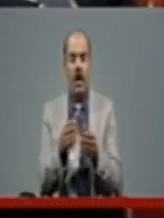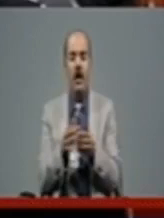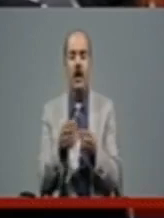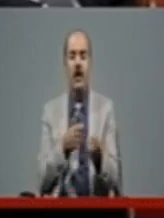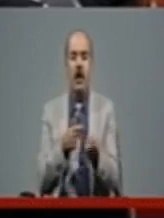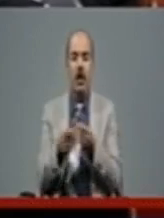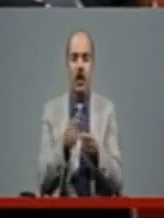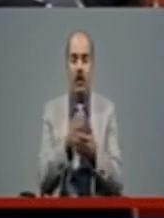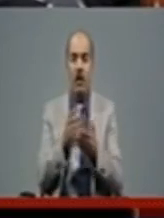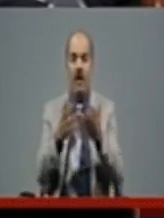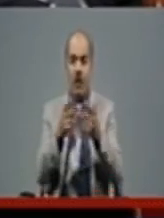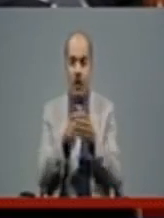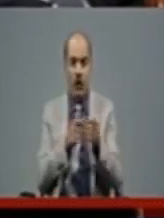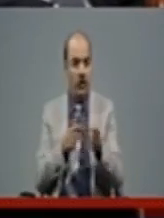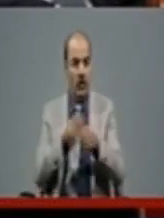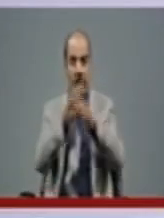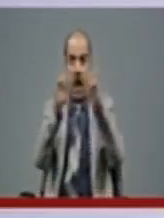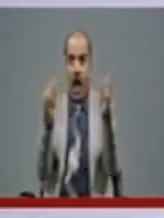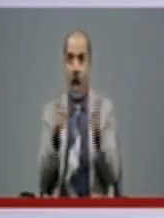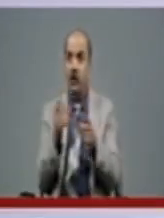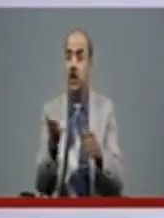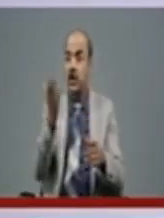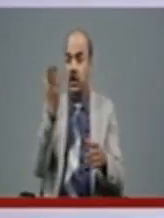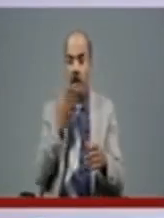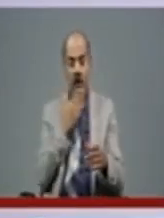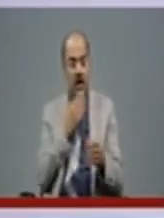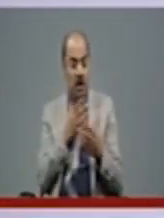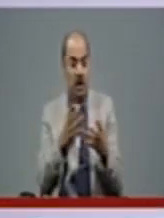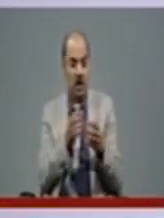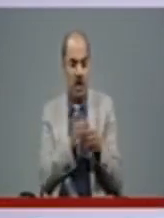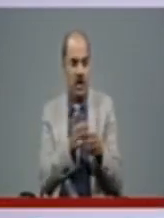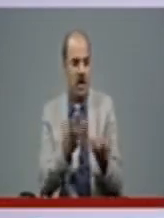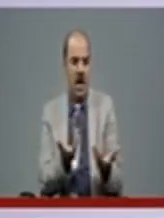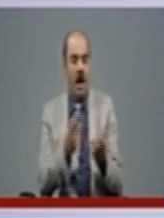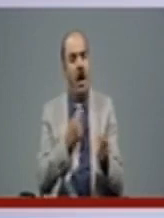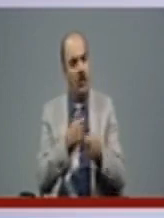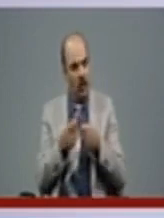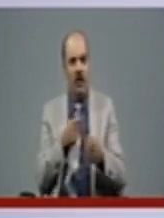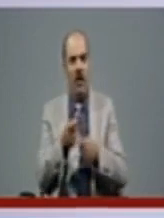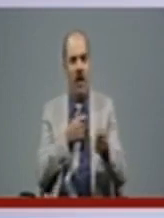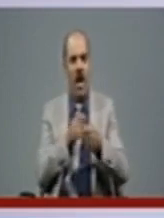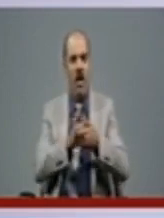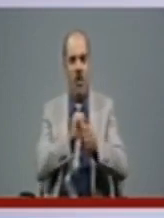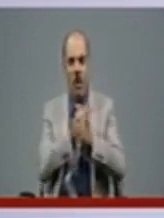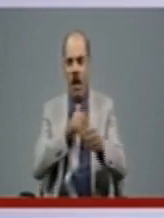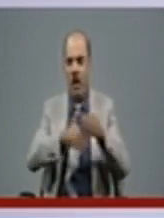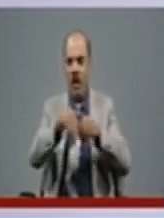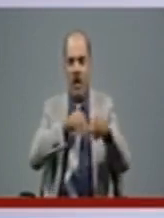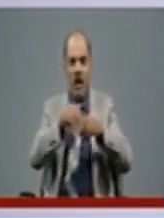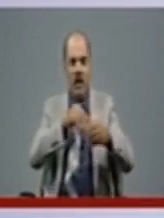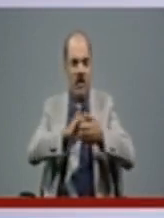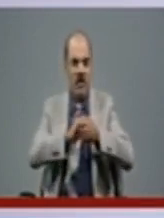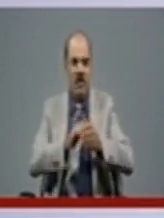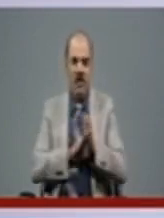بالنسبة لإجمالي حجم التجارة العالمي من خارج القارة، ومن هنا تأتي أهمية منطقة التجارة الحرة القارية الأفريقية،